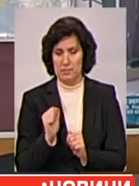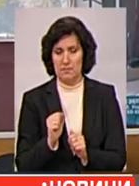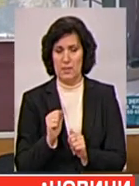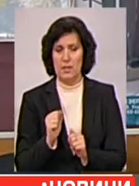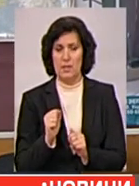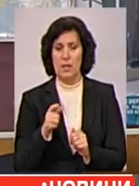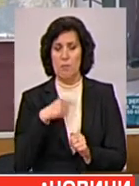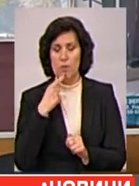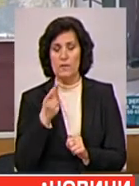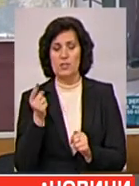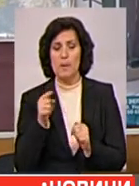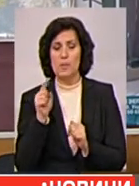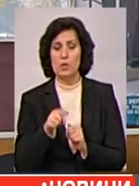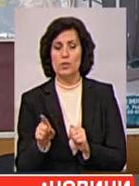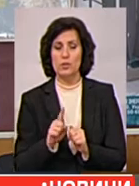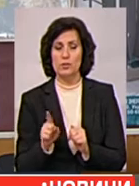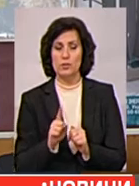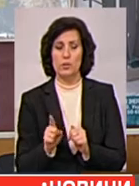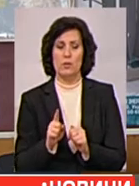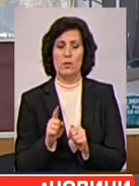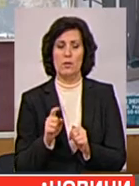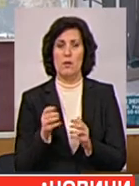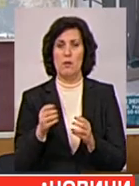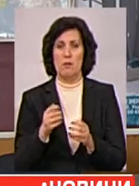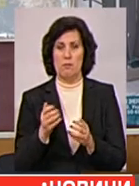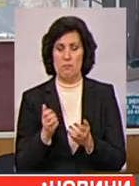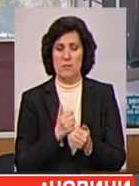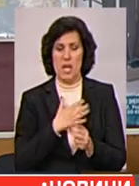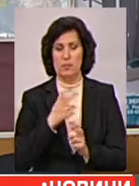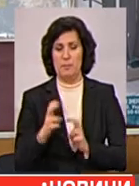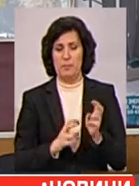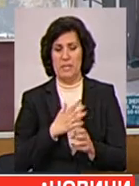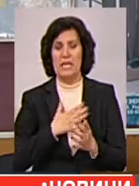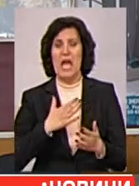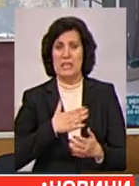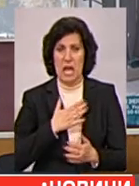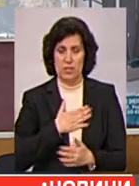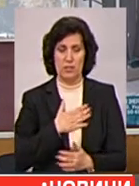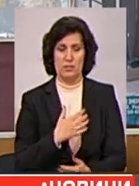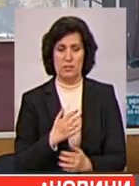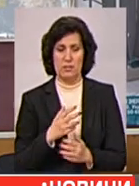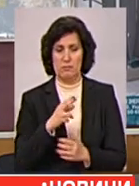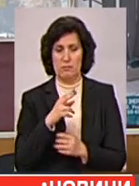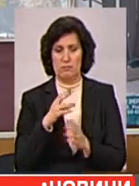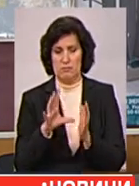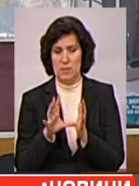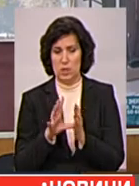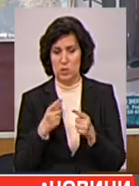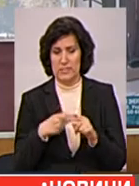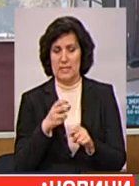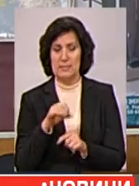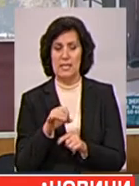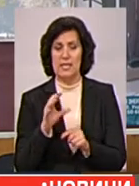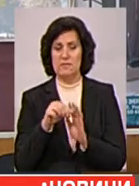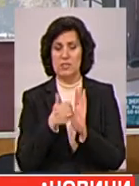Тобто мова йшла про те, щоб забирати продукцію наших підприємств звідти, для наших електростанцій тут. І